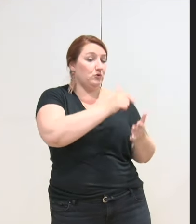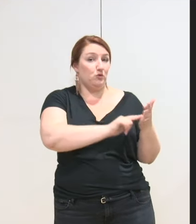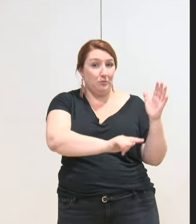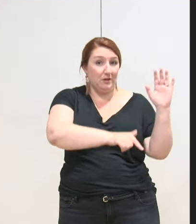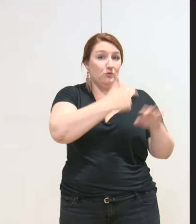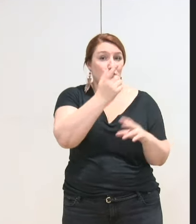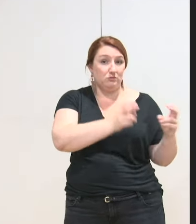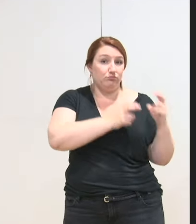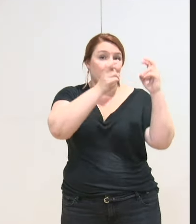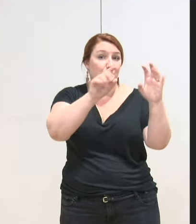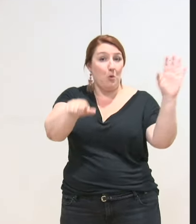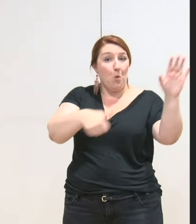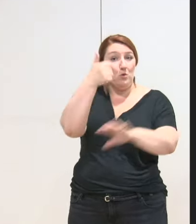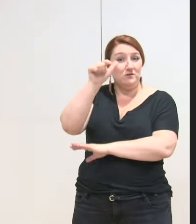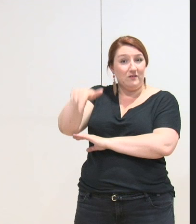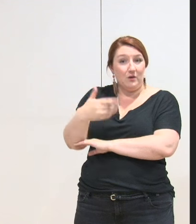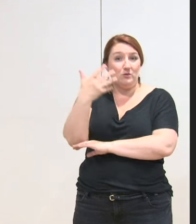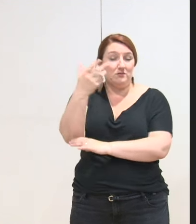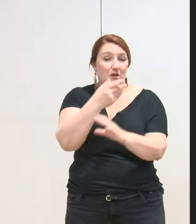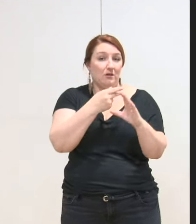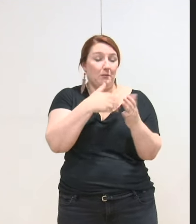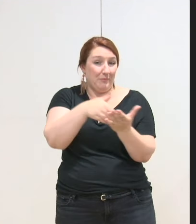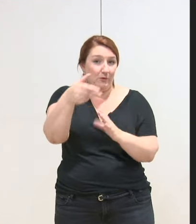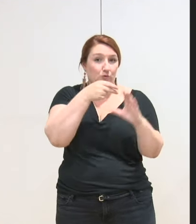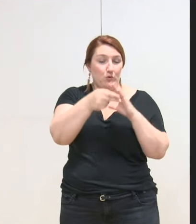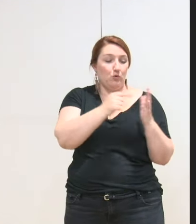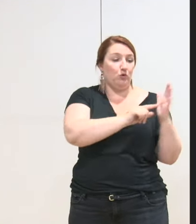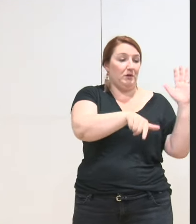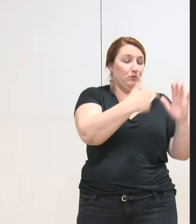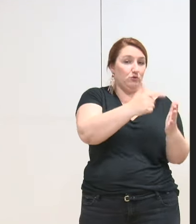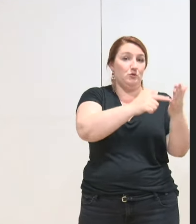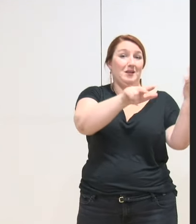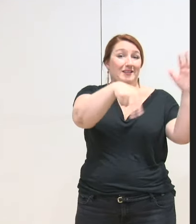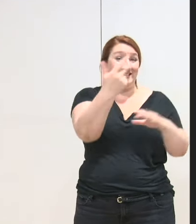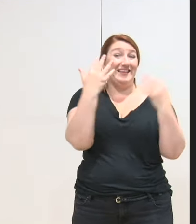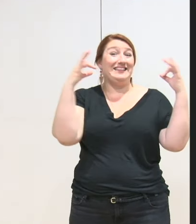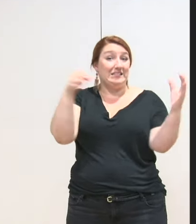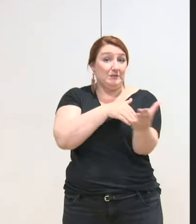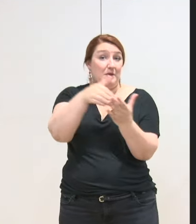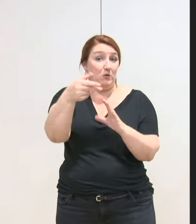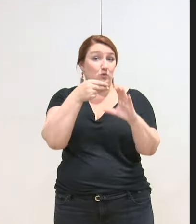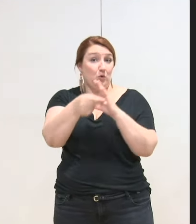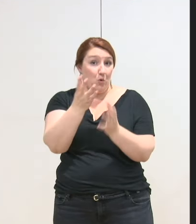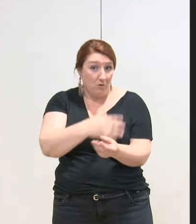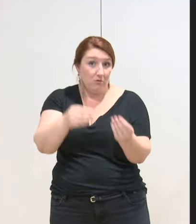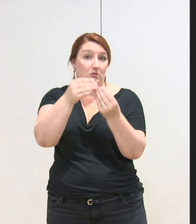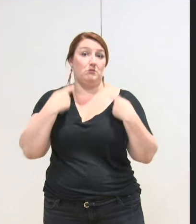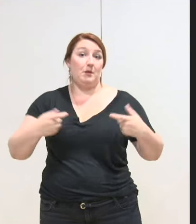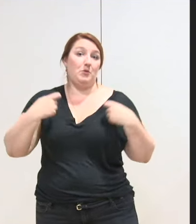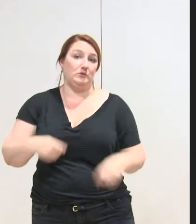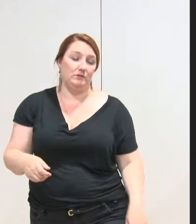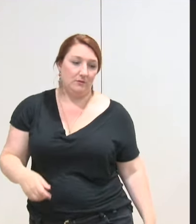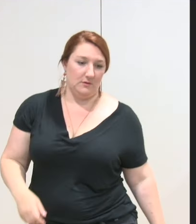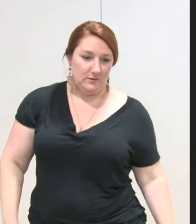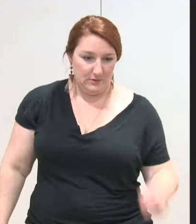11,5 million d'euros et entre 2012 et 2013 c'est 10 millions d'euros de dépenses supplémentaires si j'ai